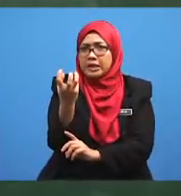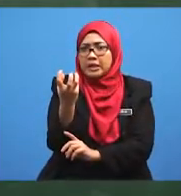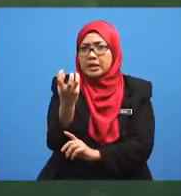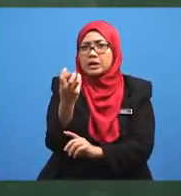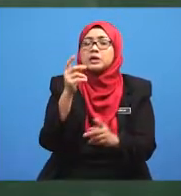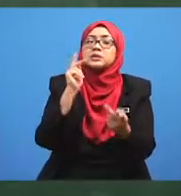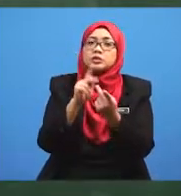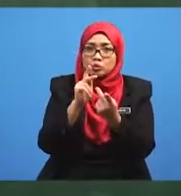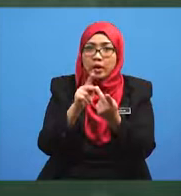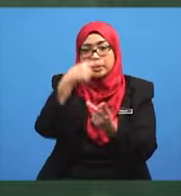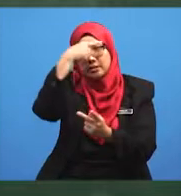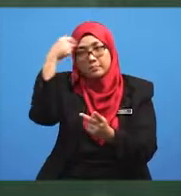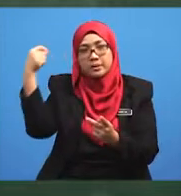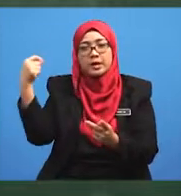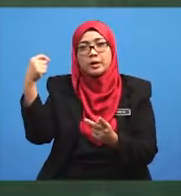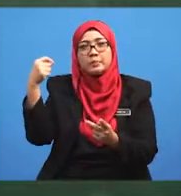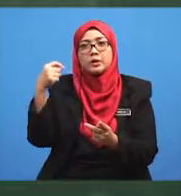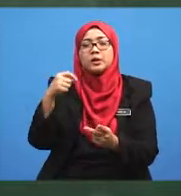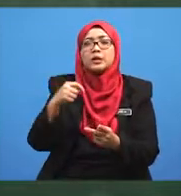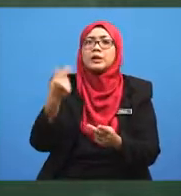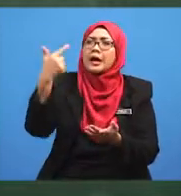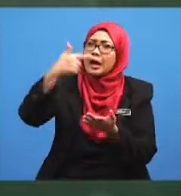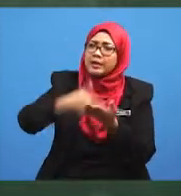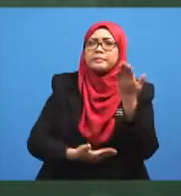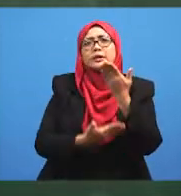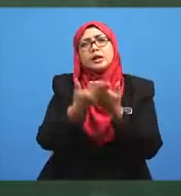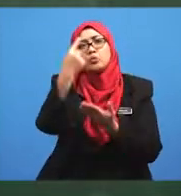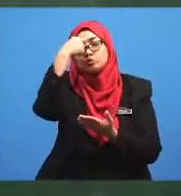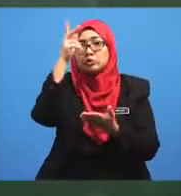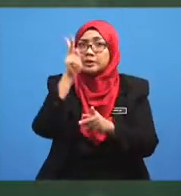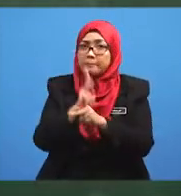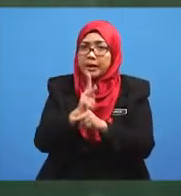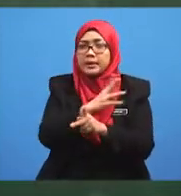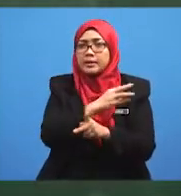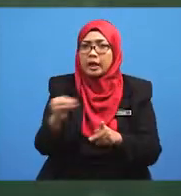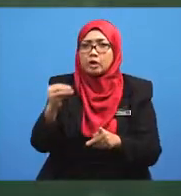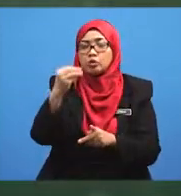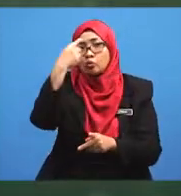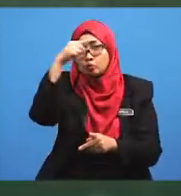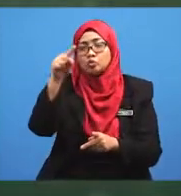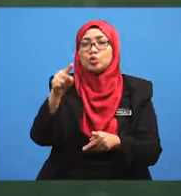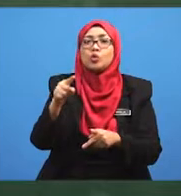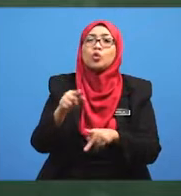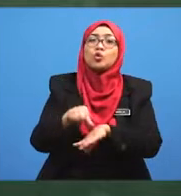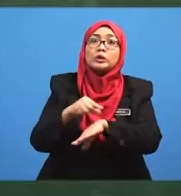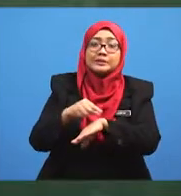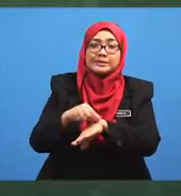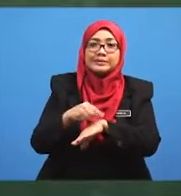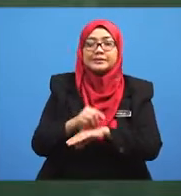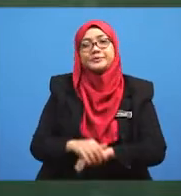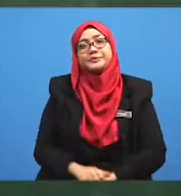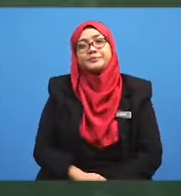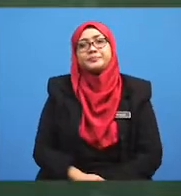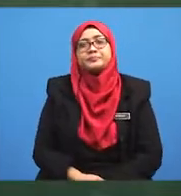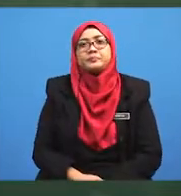mudah disimpan dan mudah dikendalikan. Jika dalam bentuk cecair, kebarangkalian untuk